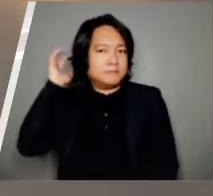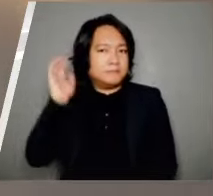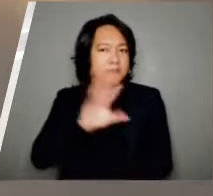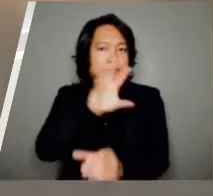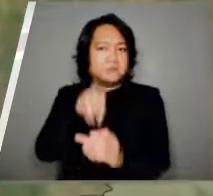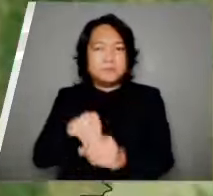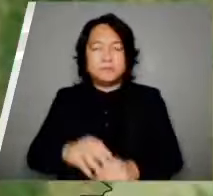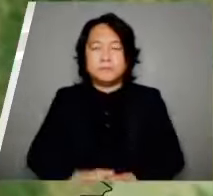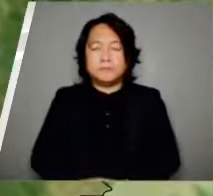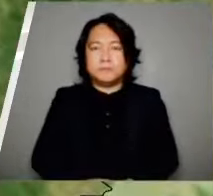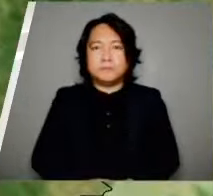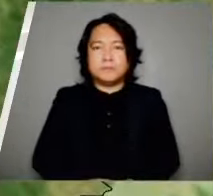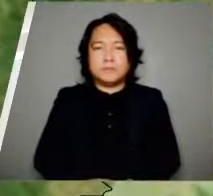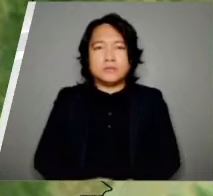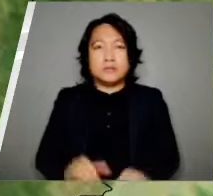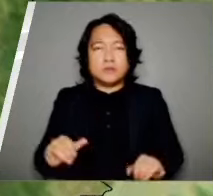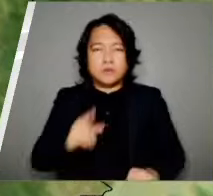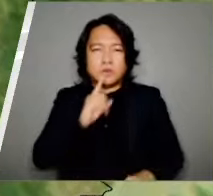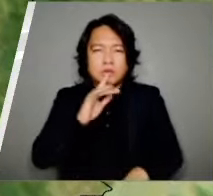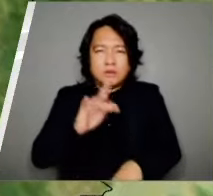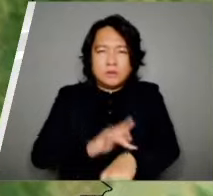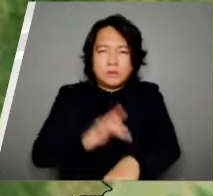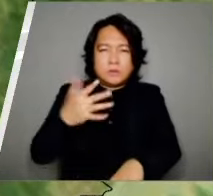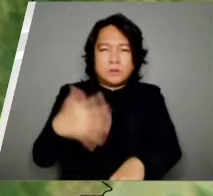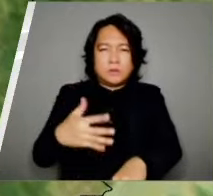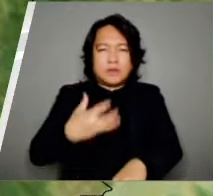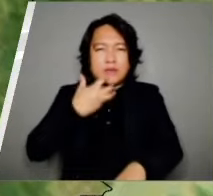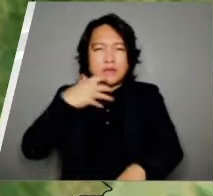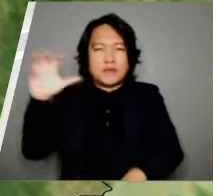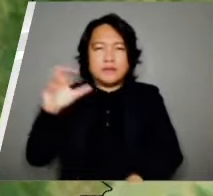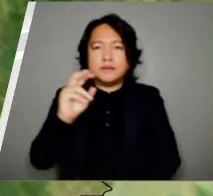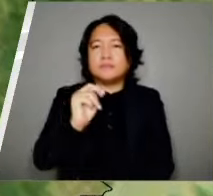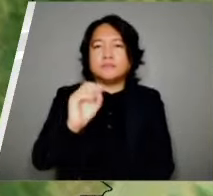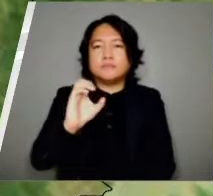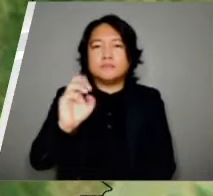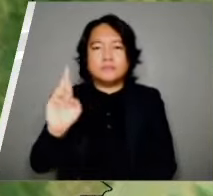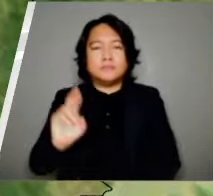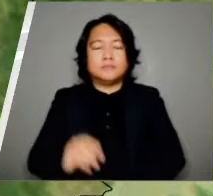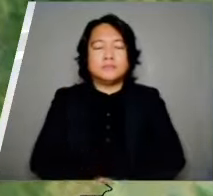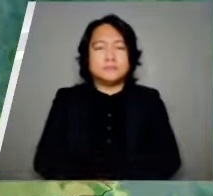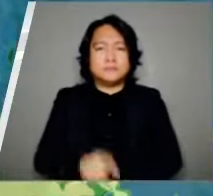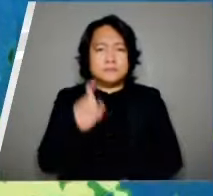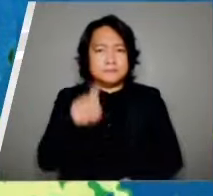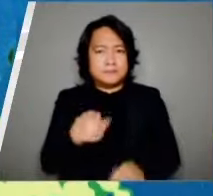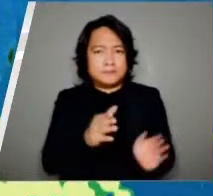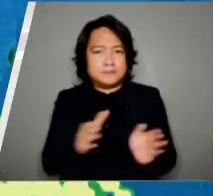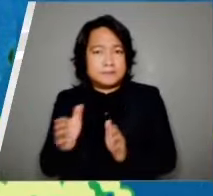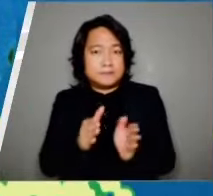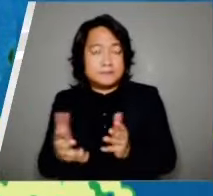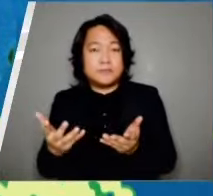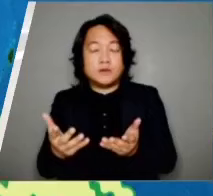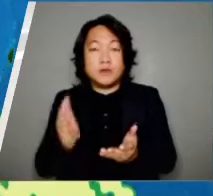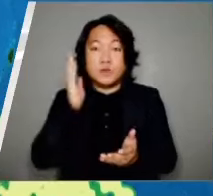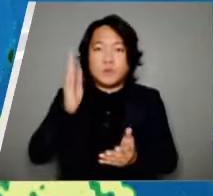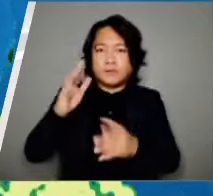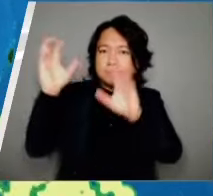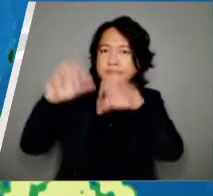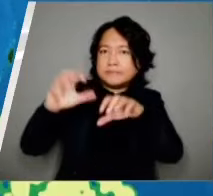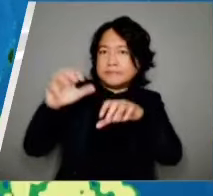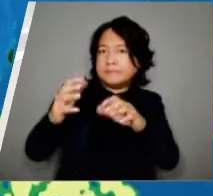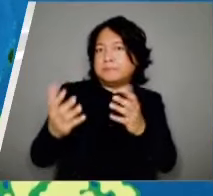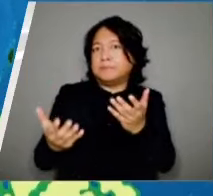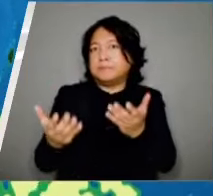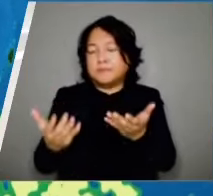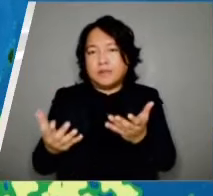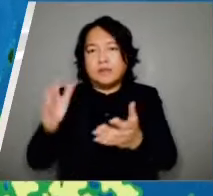ding nakakapaso ang init sa Metro Manila. Maghanda rin sa mga pag-ulang dulot ng thunderstorms. Tulad na